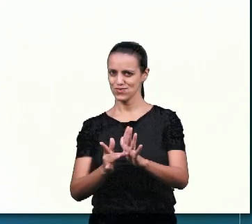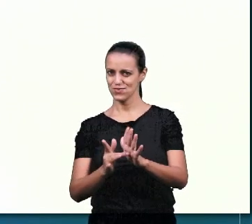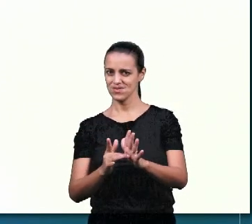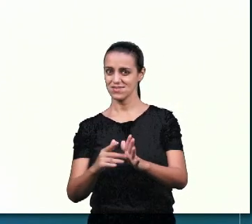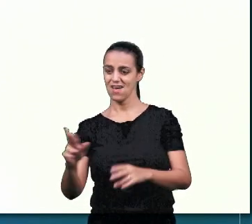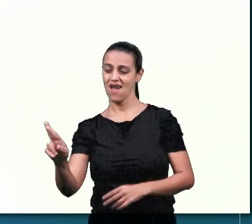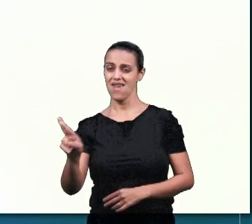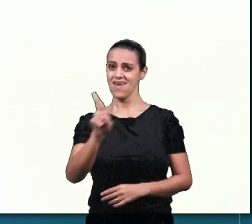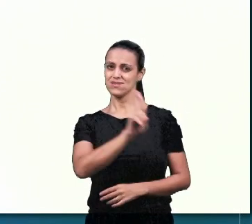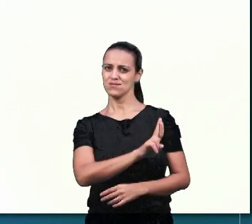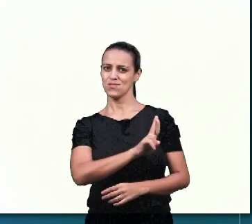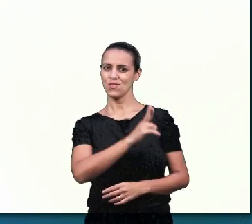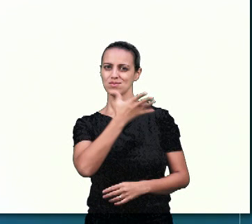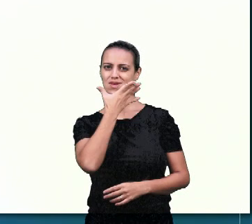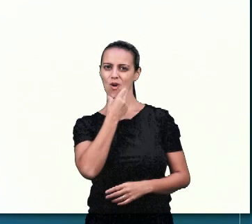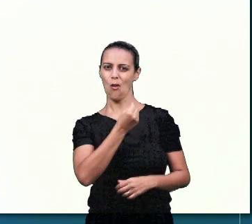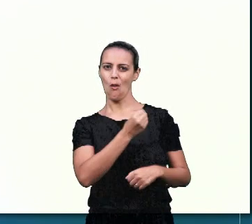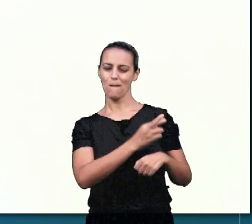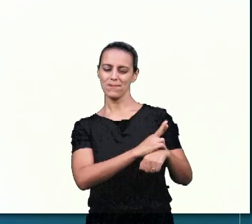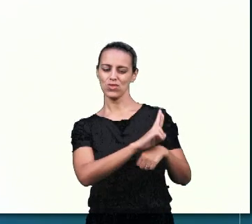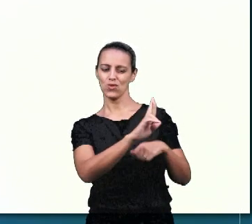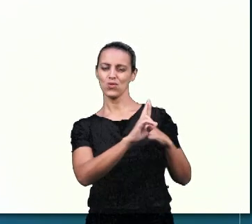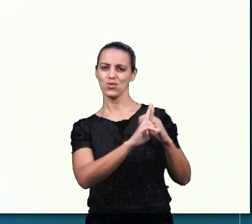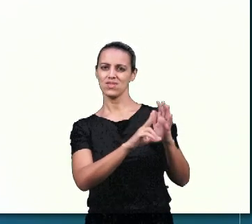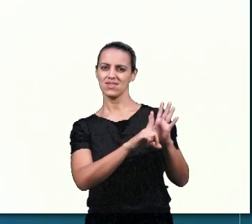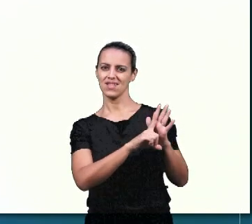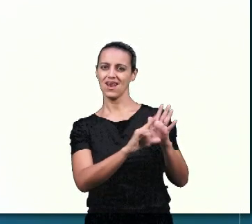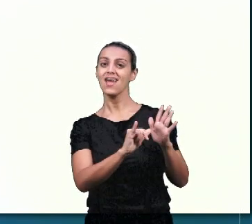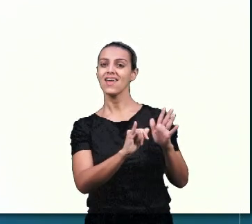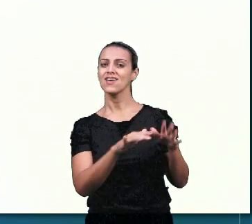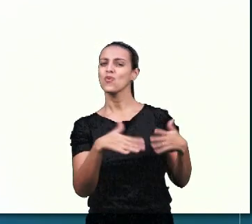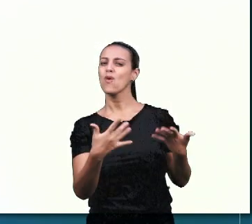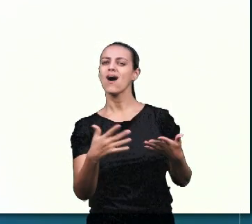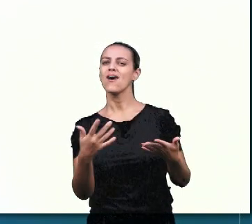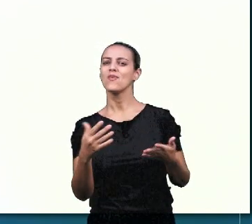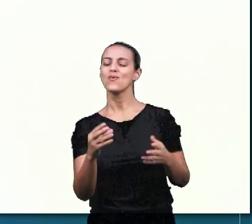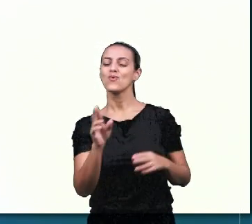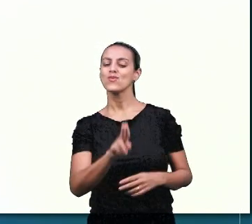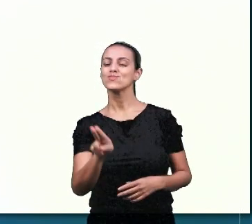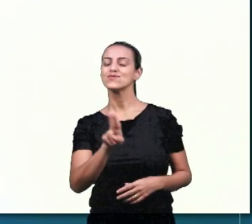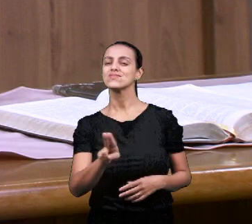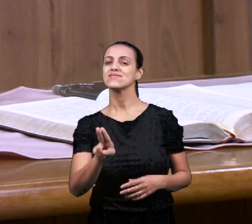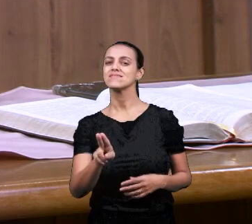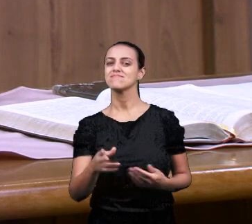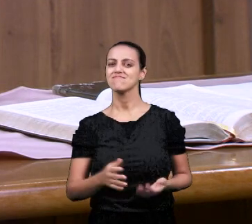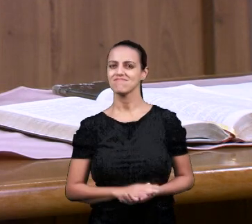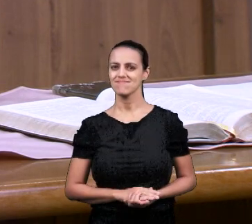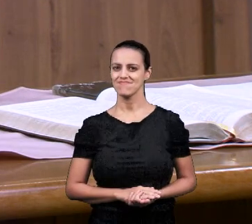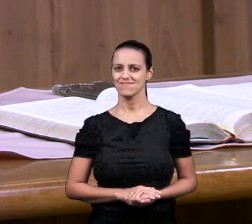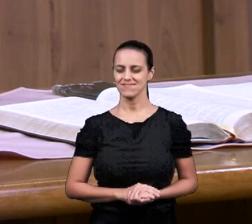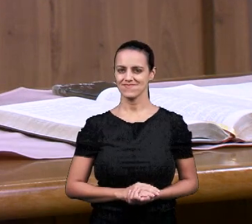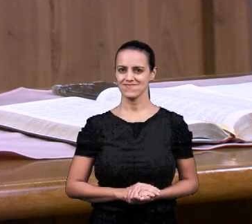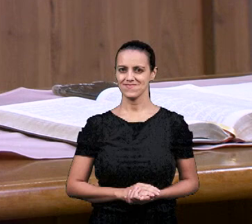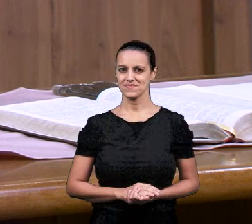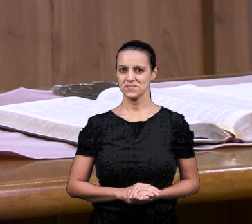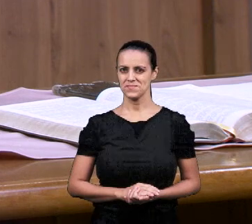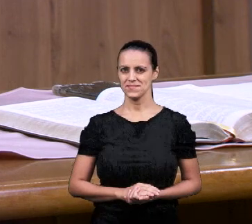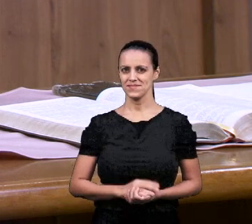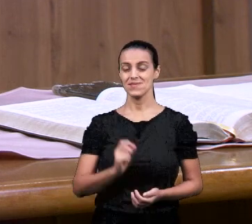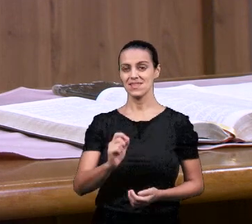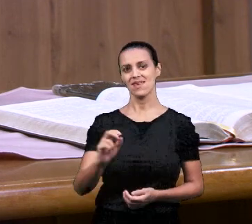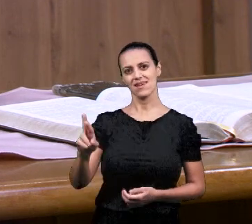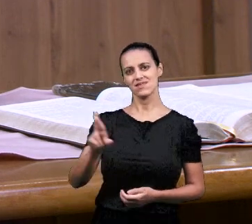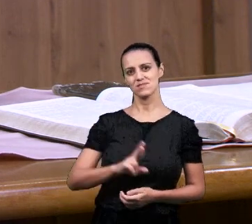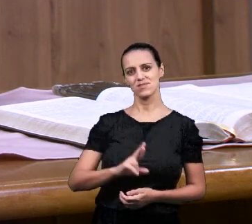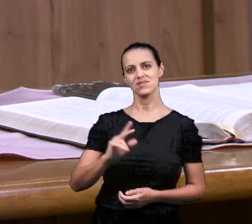Jésus à la réponse qu'il a donnée aux religieux, le docteur de la loi? Quelles ont été les ressources? Celui qui va parler sur ça dans cette